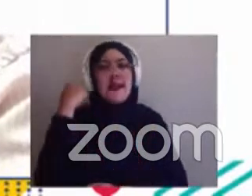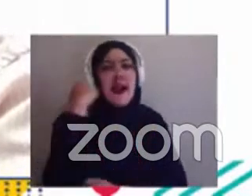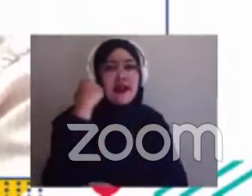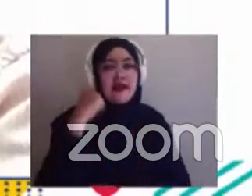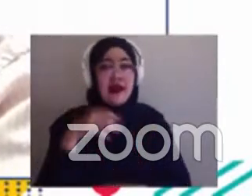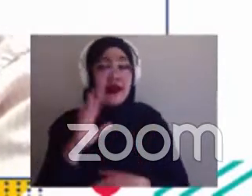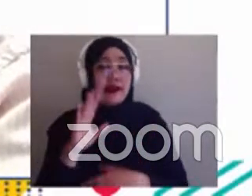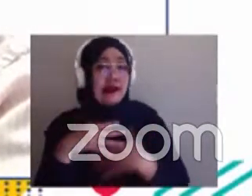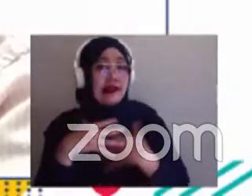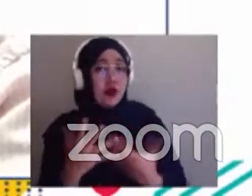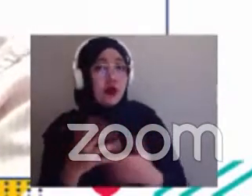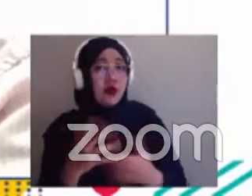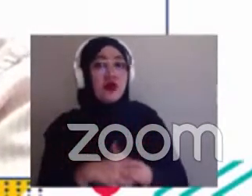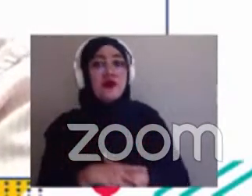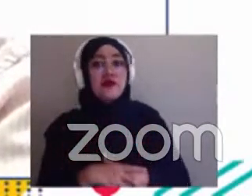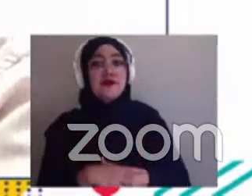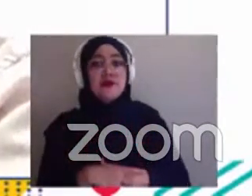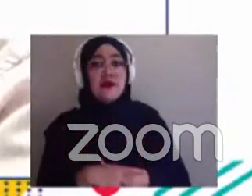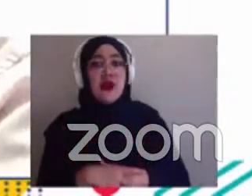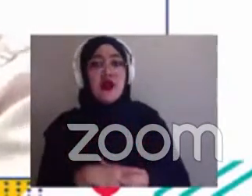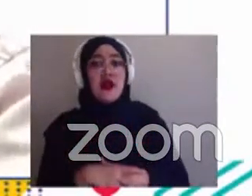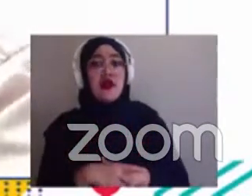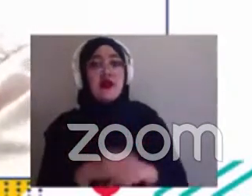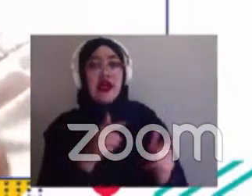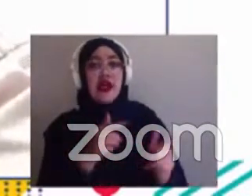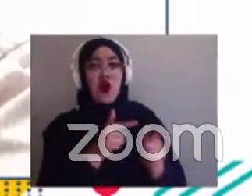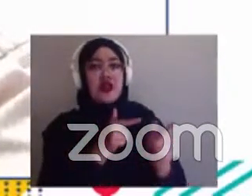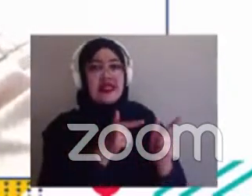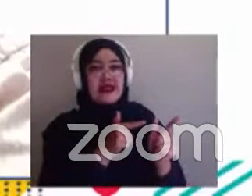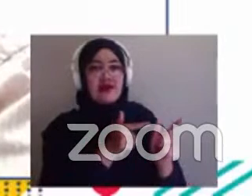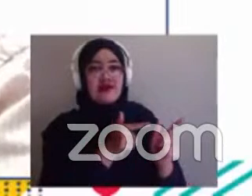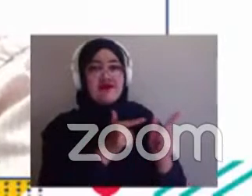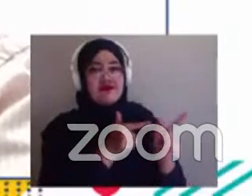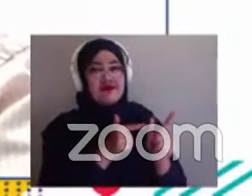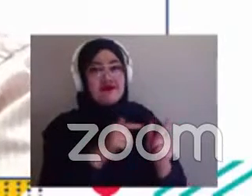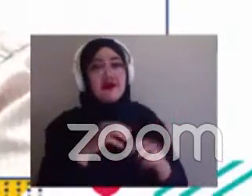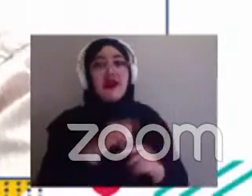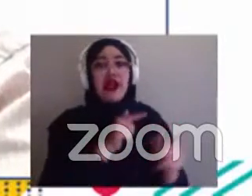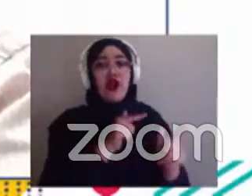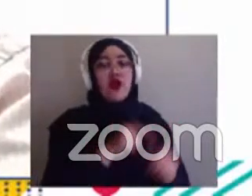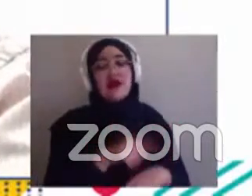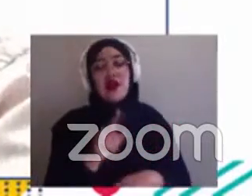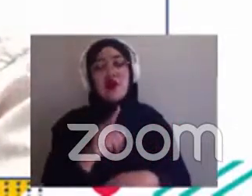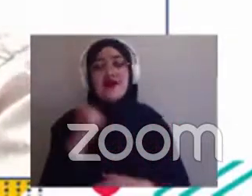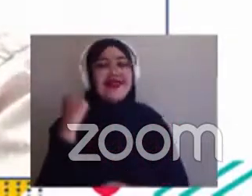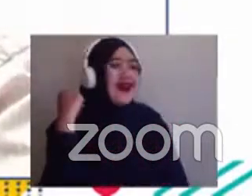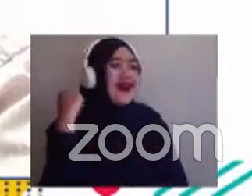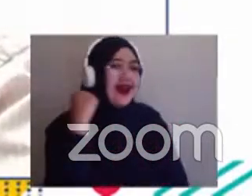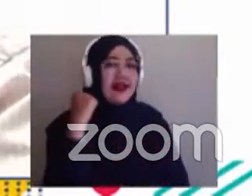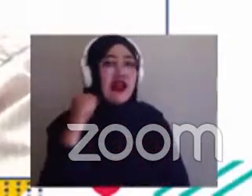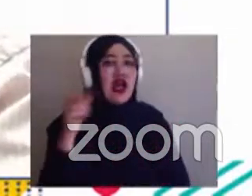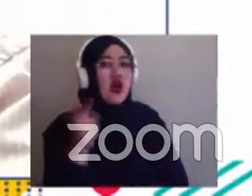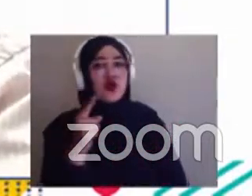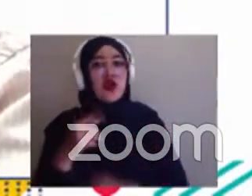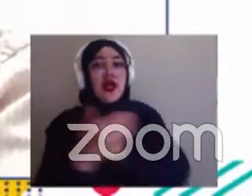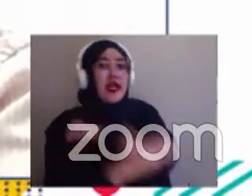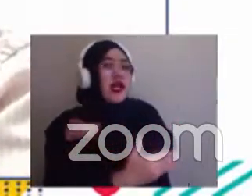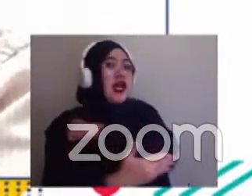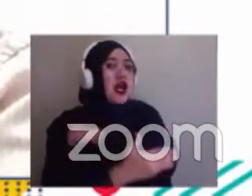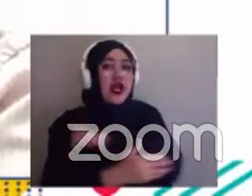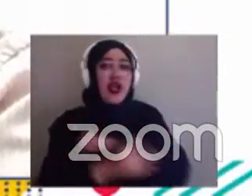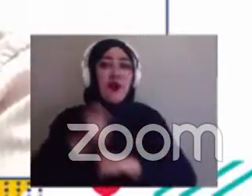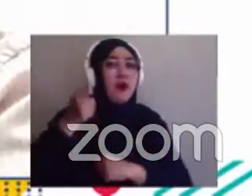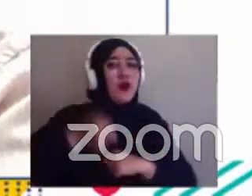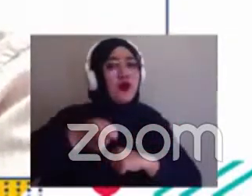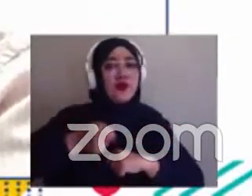cyber terorisme gitu kan. Nah, kalau itu tentu sudah tidak ada ampun lah. Kalau itu memang harus negara yang bergerak. Nah, tetapi